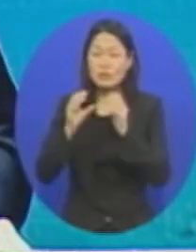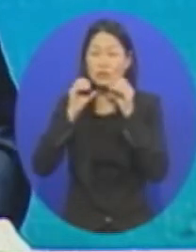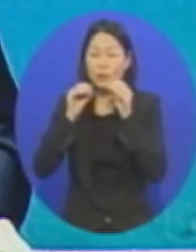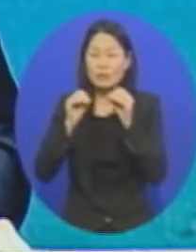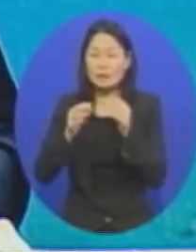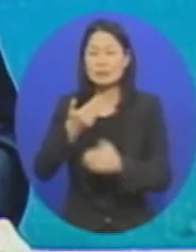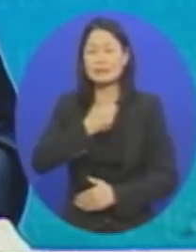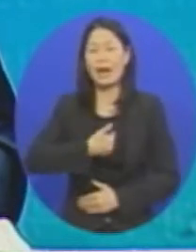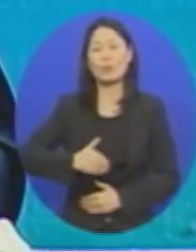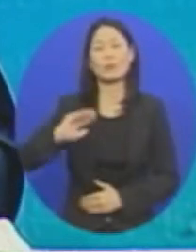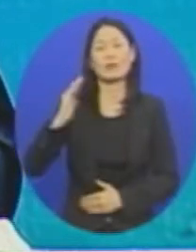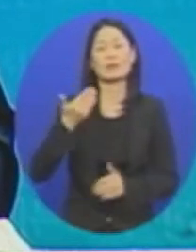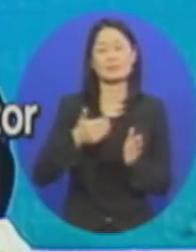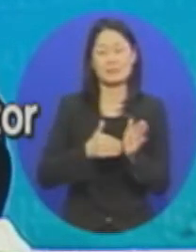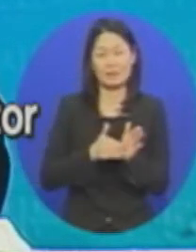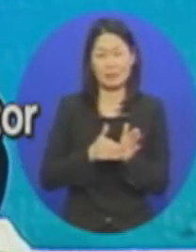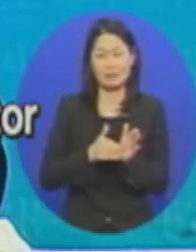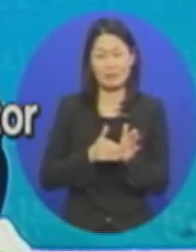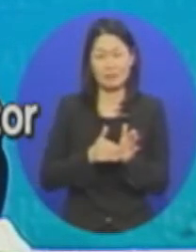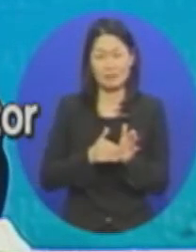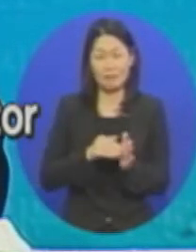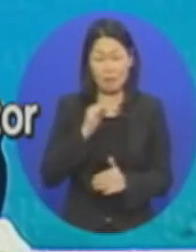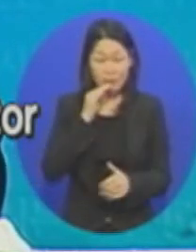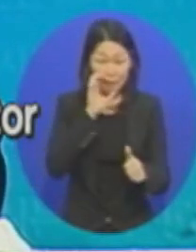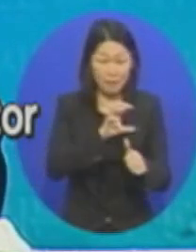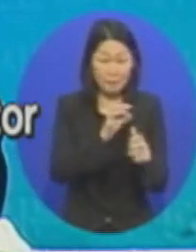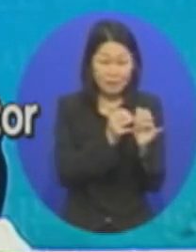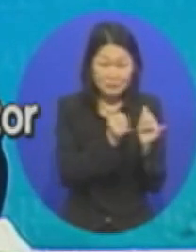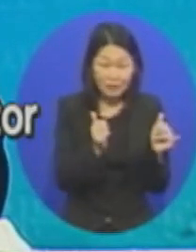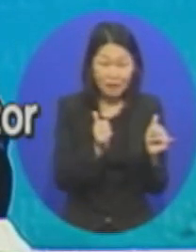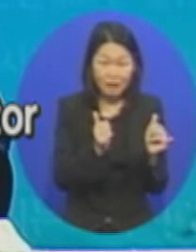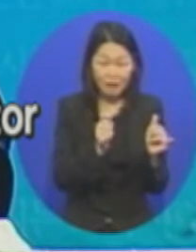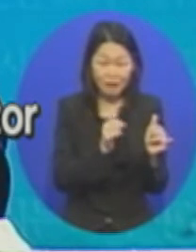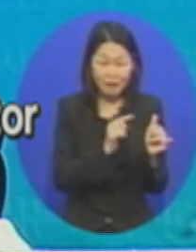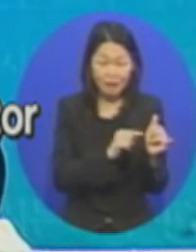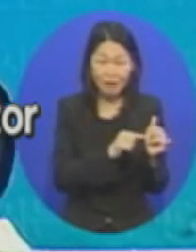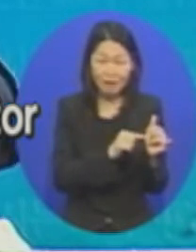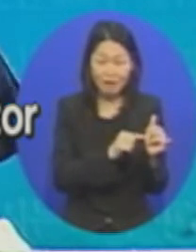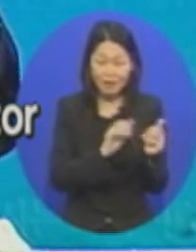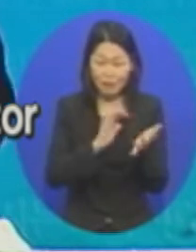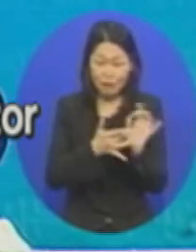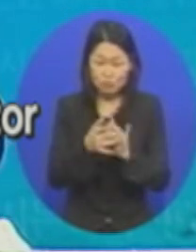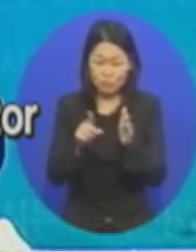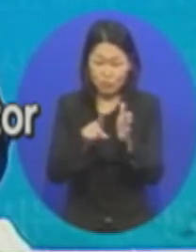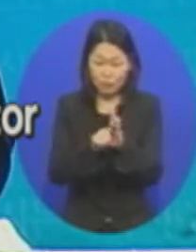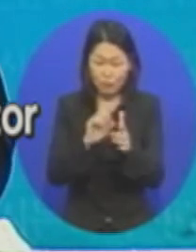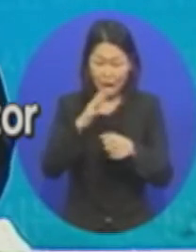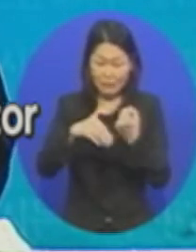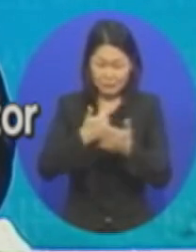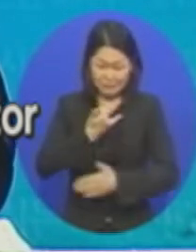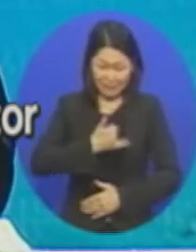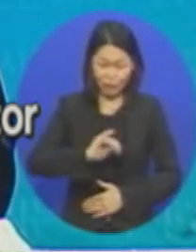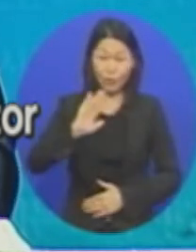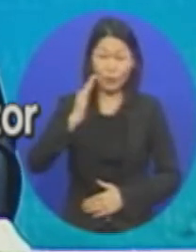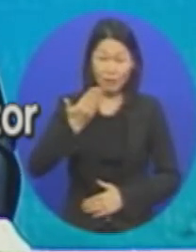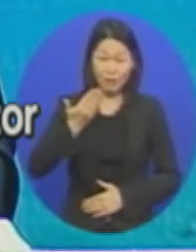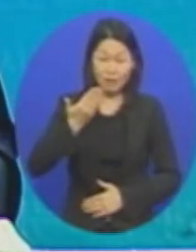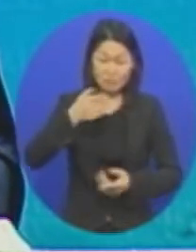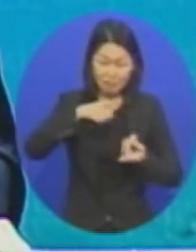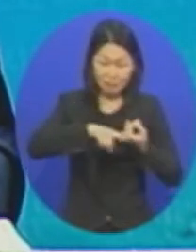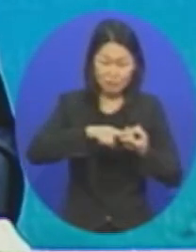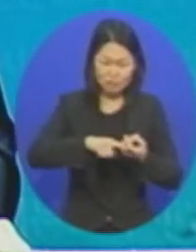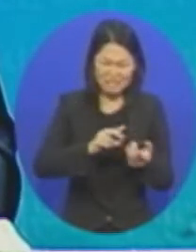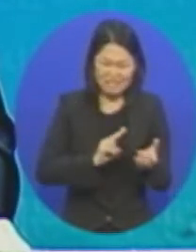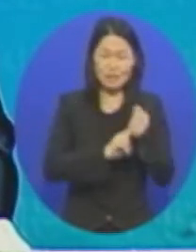된거예요 아니 핍박 짜가 예수 믿고 하나님의 자녀가 된 것도 그것도